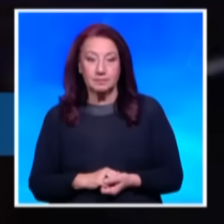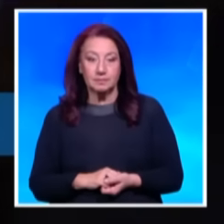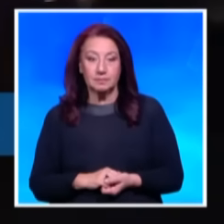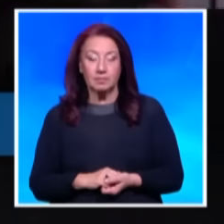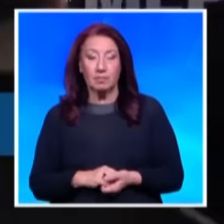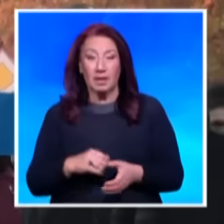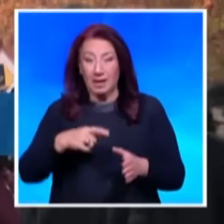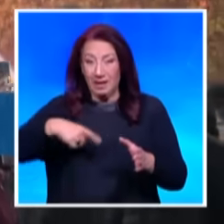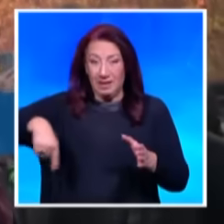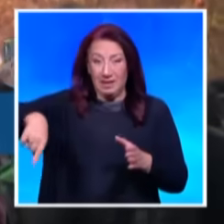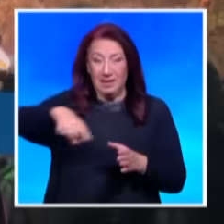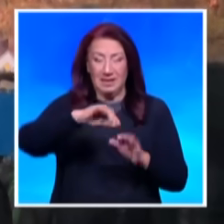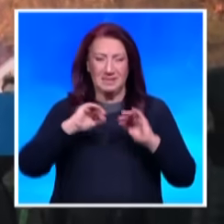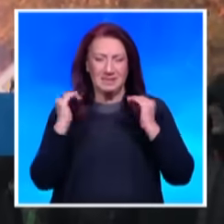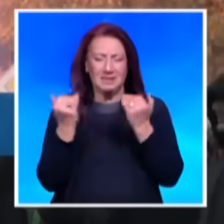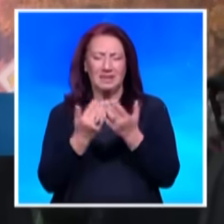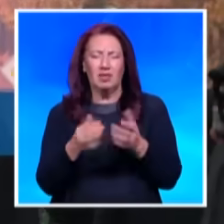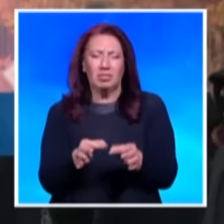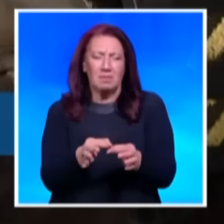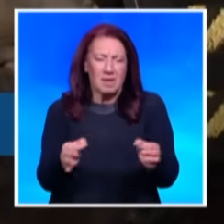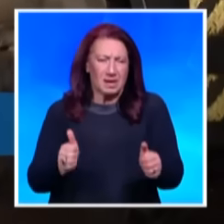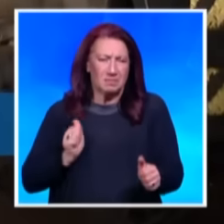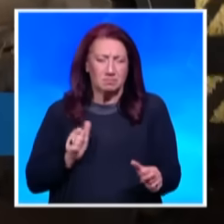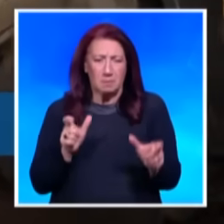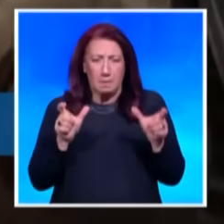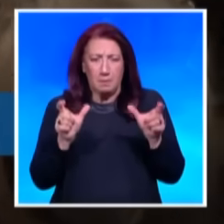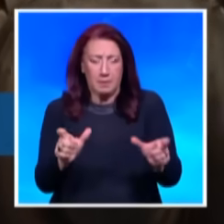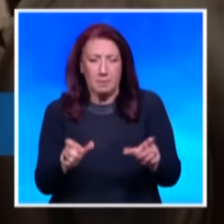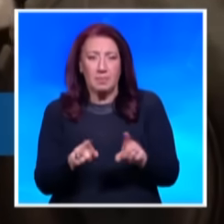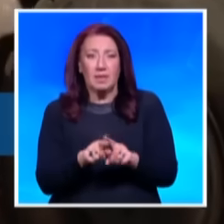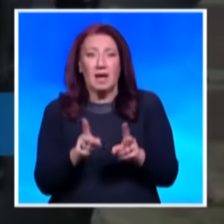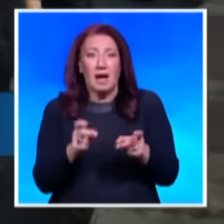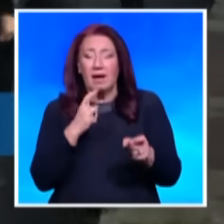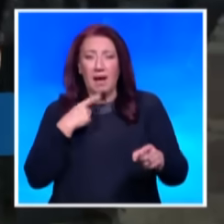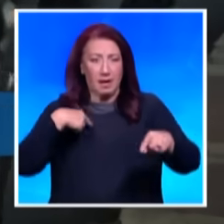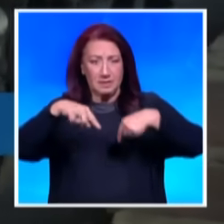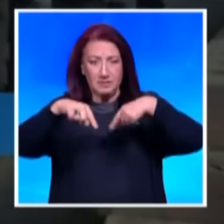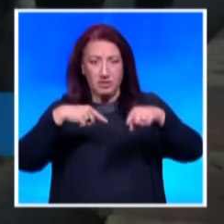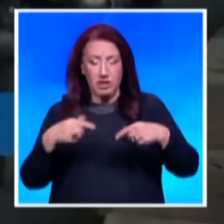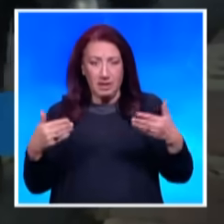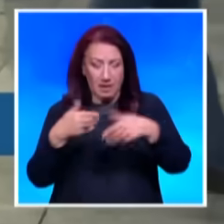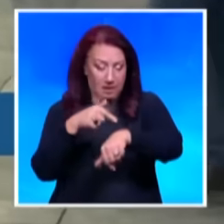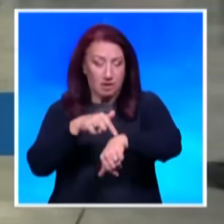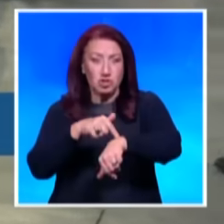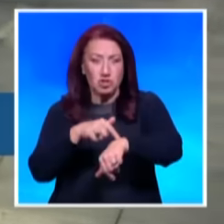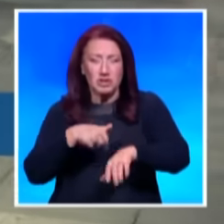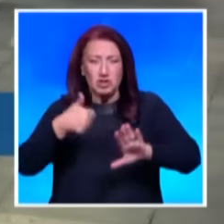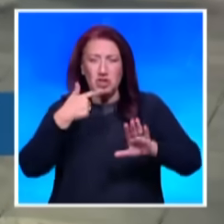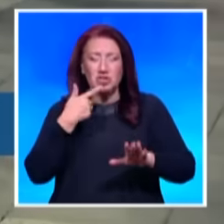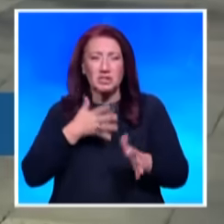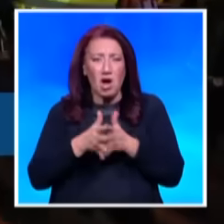Районът около стадиона скован от драконовски мерки за сигурност на живо и за придвижването във вечерния час пик. Стигнали се до транспортен